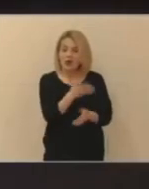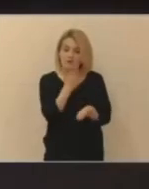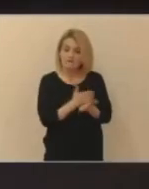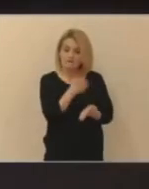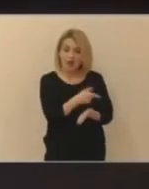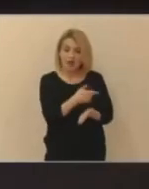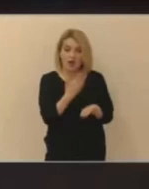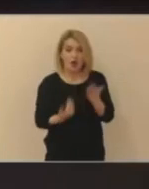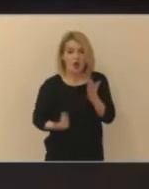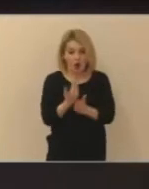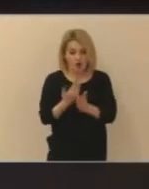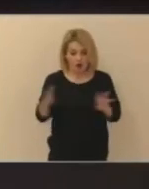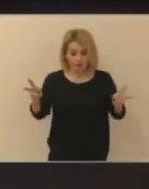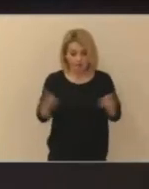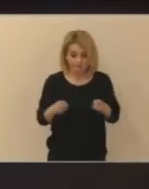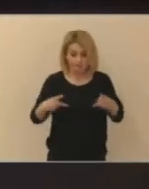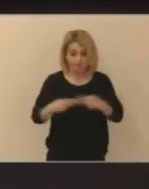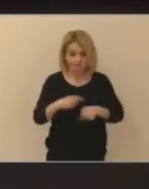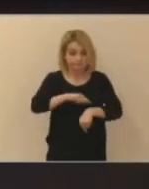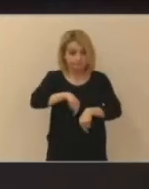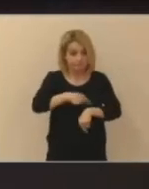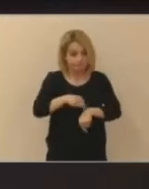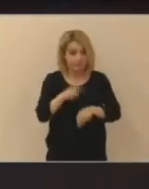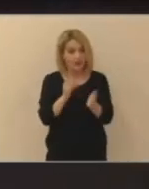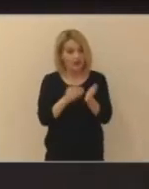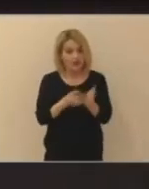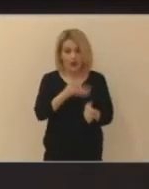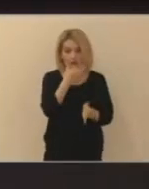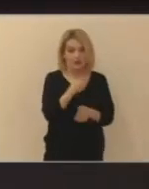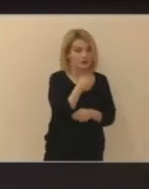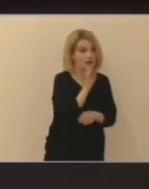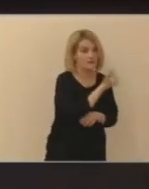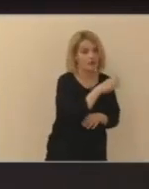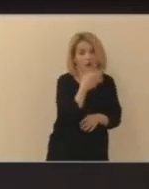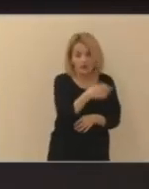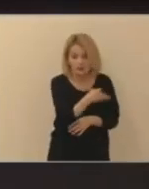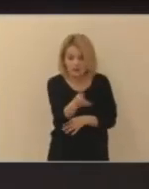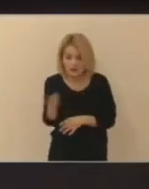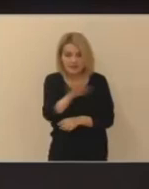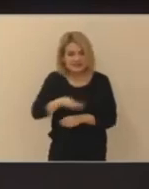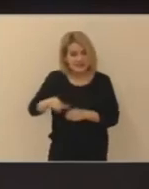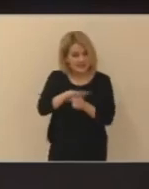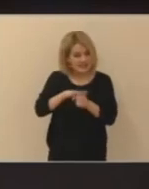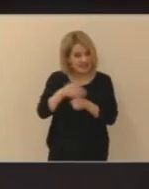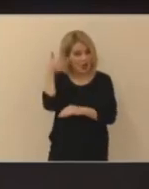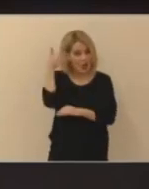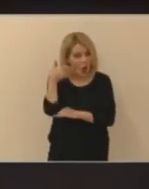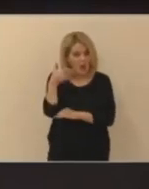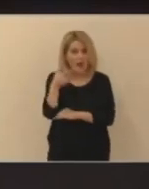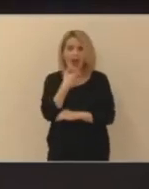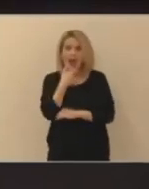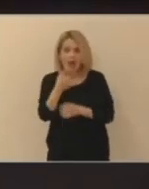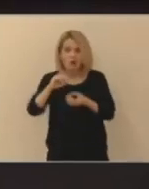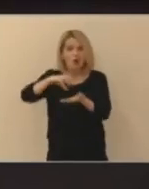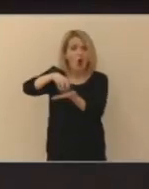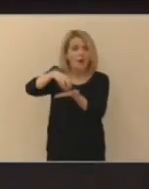предвид дека имаме нови ограничувања, треба да се информира сите стопанственици, сите компании, економски оператори во нашата